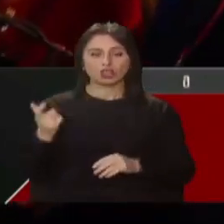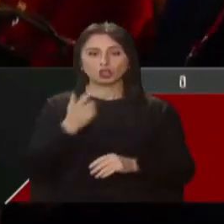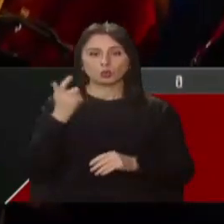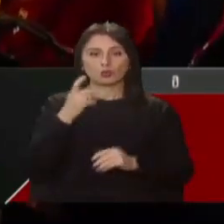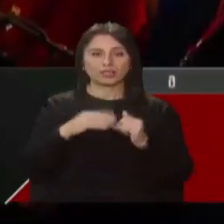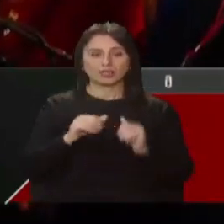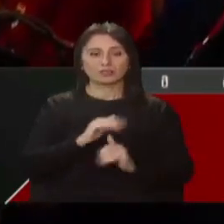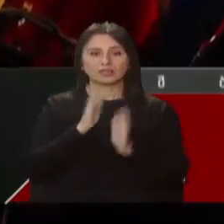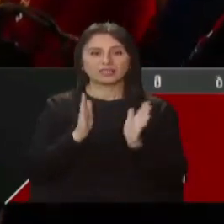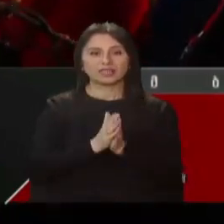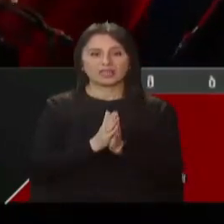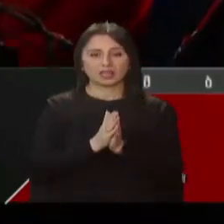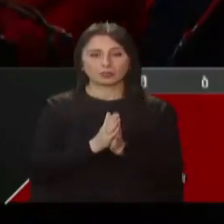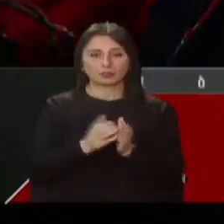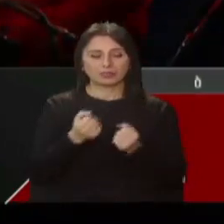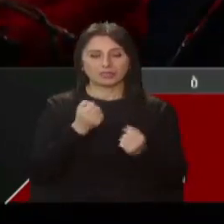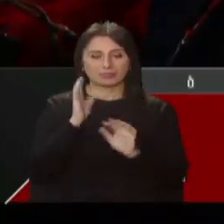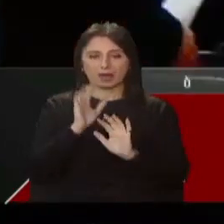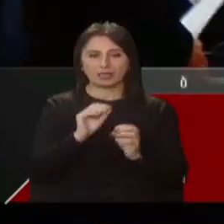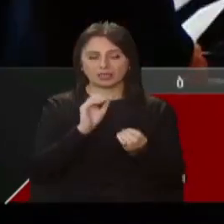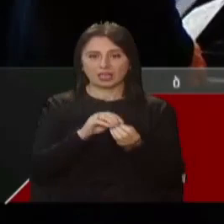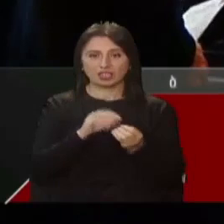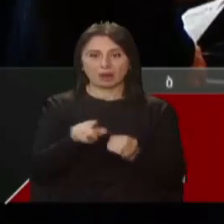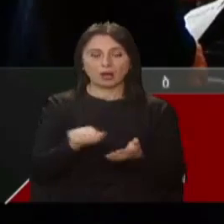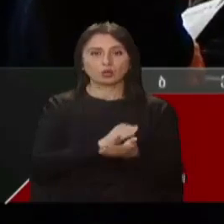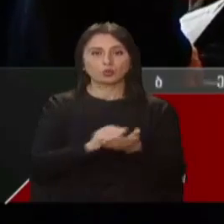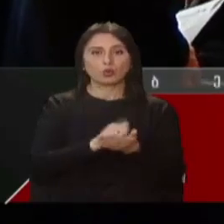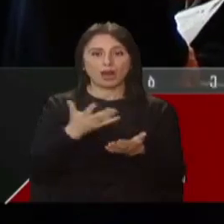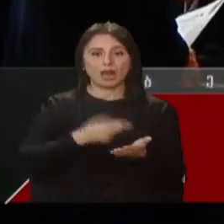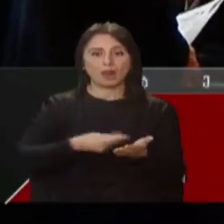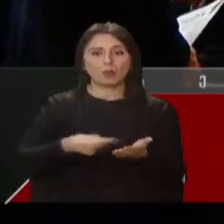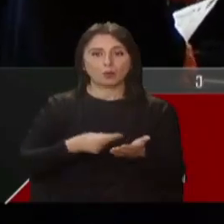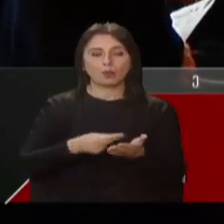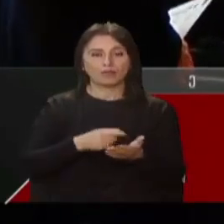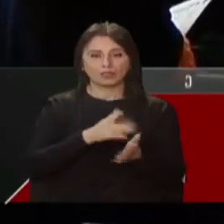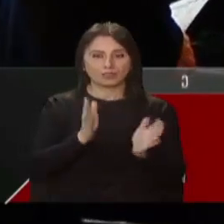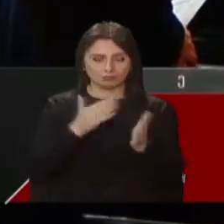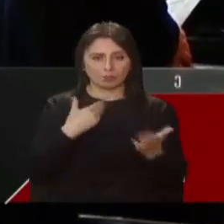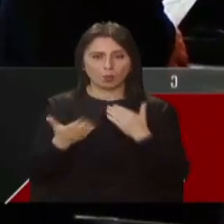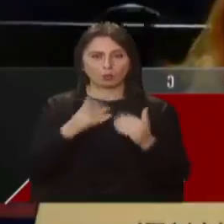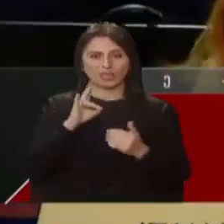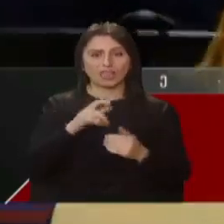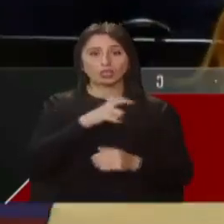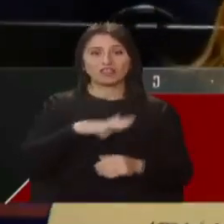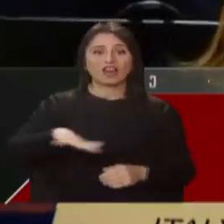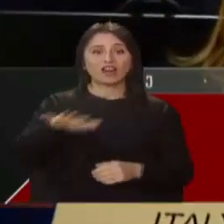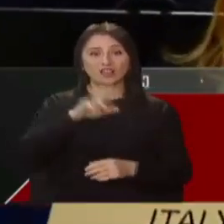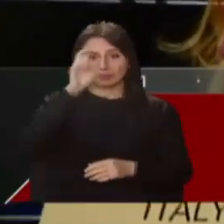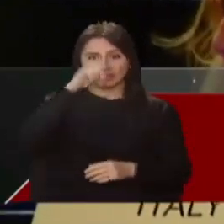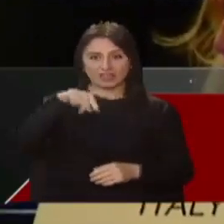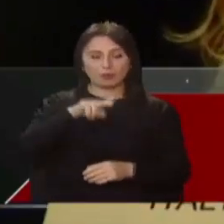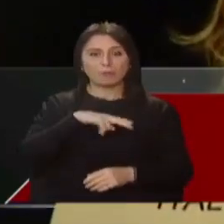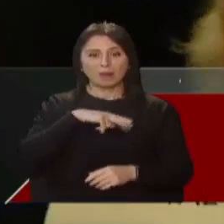სუვერენიტეტის და ტერიტორიული მთლიანობის მტკიცე მხარდაჭერას. ამ დოკუმენტის ხელმომწერები დაჟინებით მოუწოდებენ ნატოს წევრი ქვეყნების